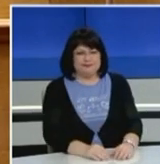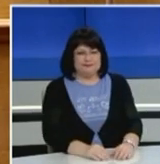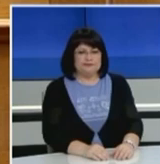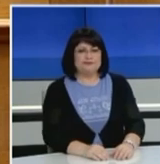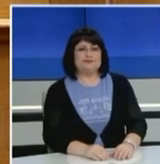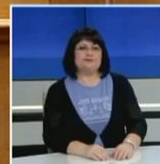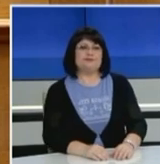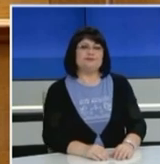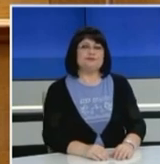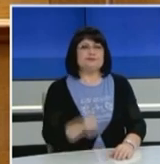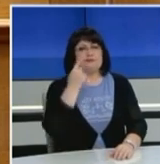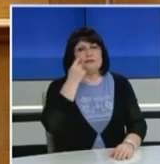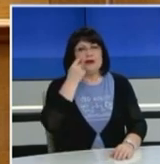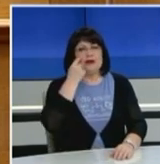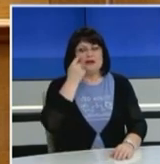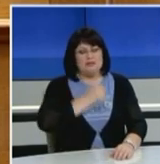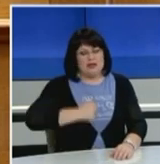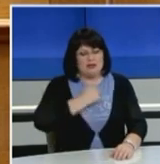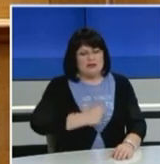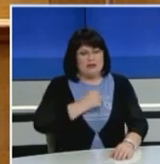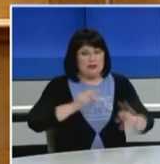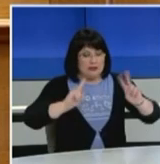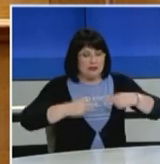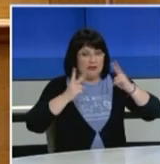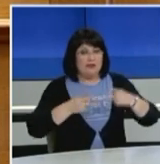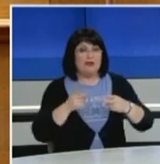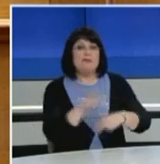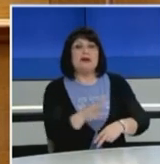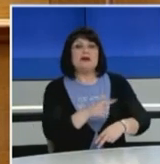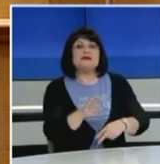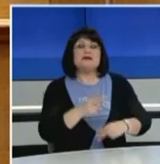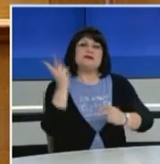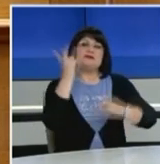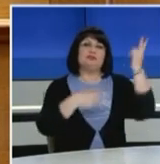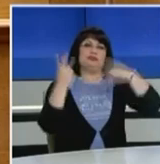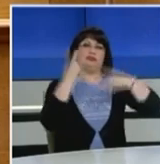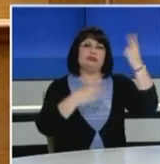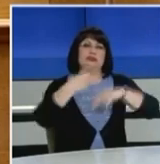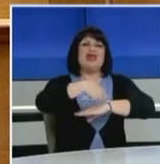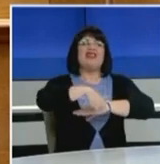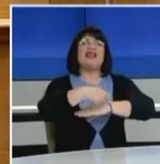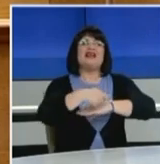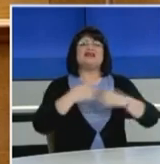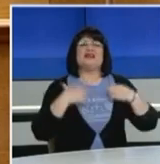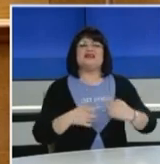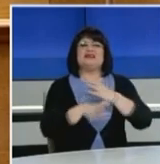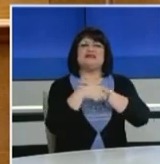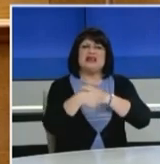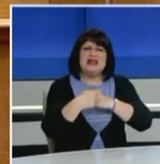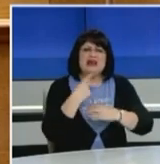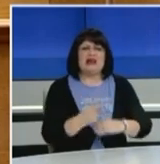εξάλλου αποκαλυπτικές έως και θλιβερές οι αλληλοκατηγορίες ανώτατων δικαστικών λειτουργών